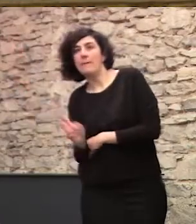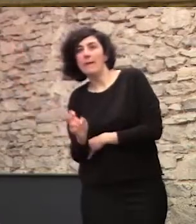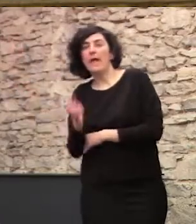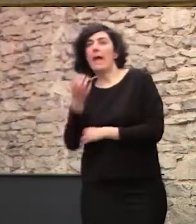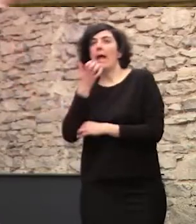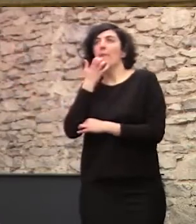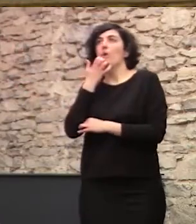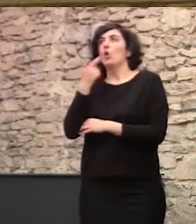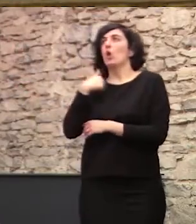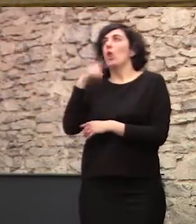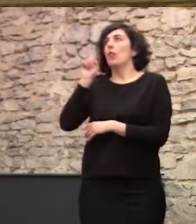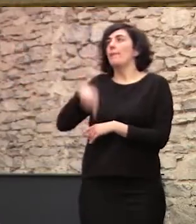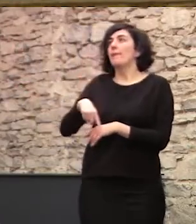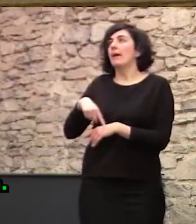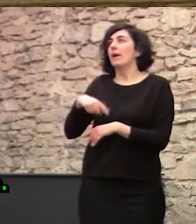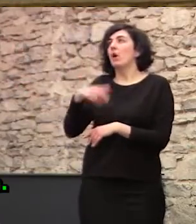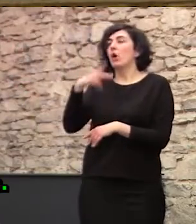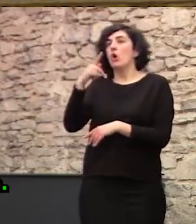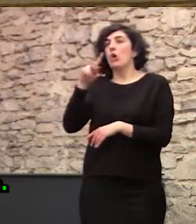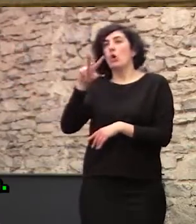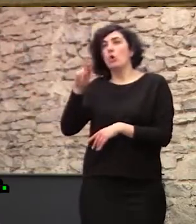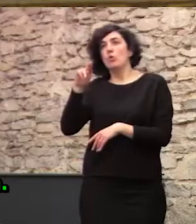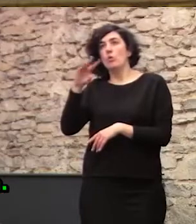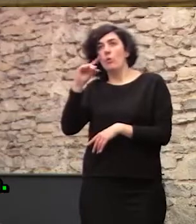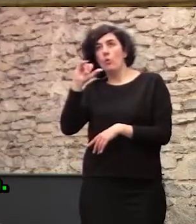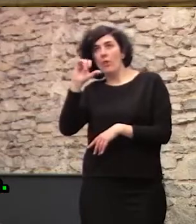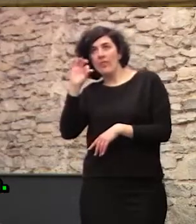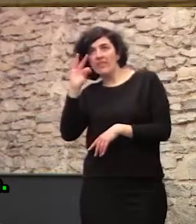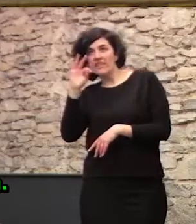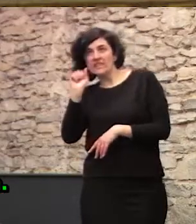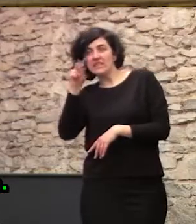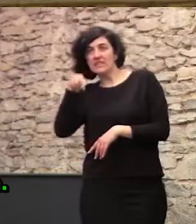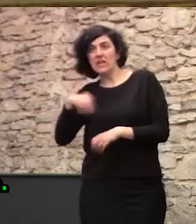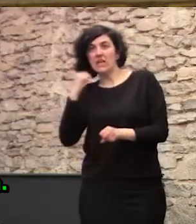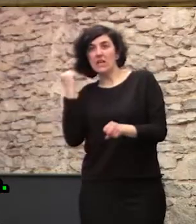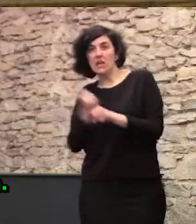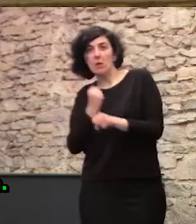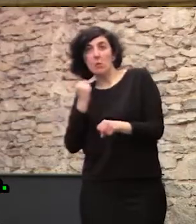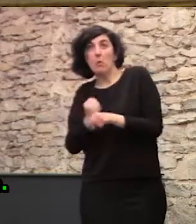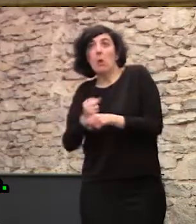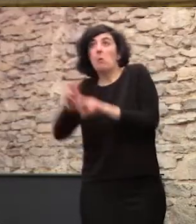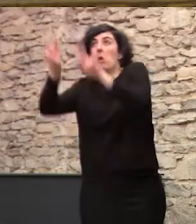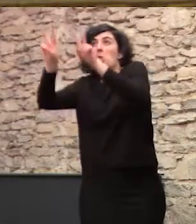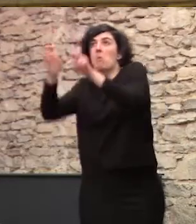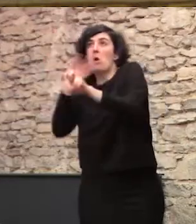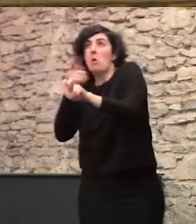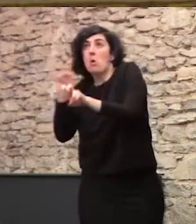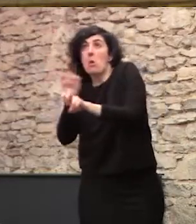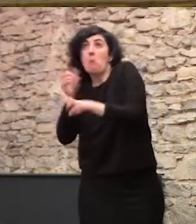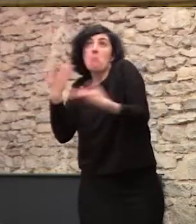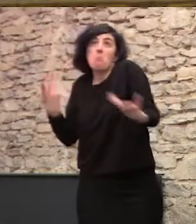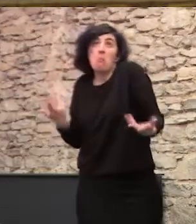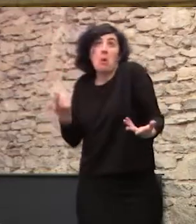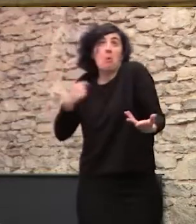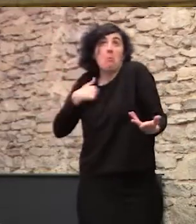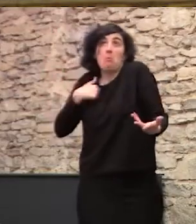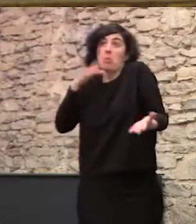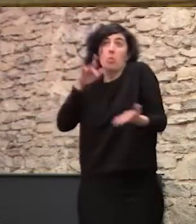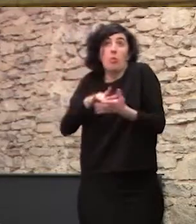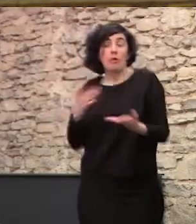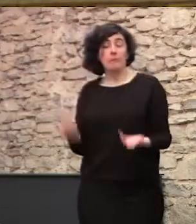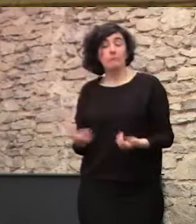zait egitea, pos, Kurdistan iguruzko gauzak, eta nik igual ez nuen berezik izagutzen, baina, bon, baita ere.